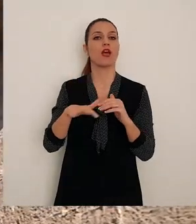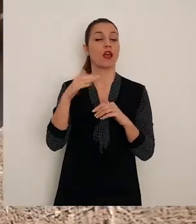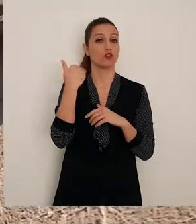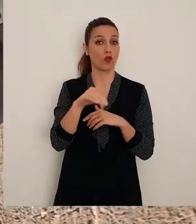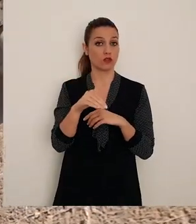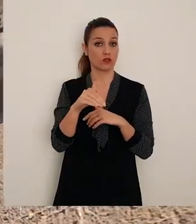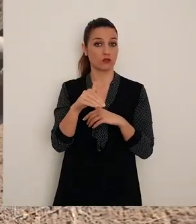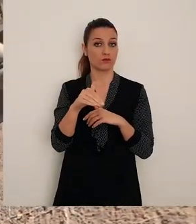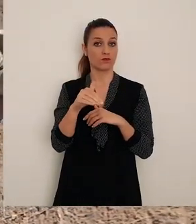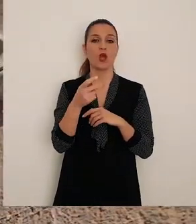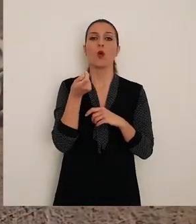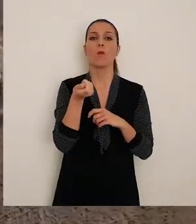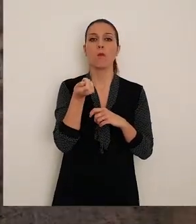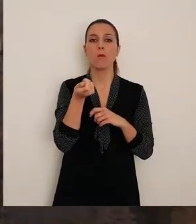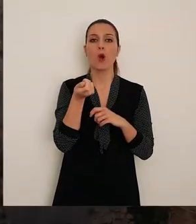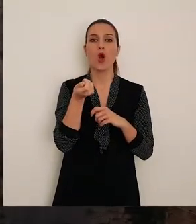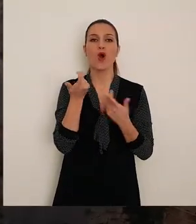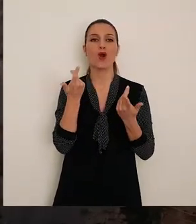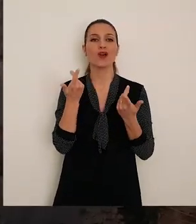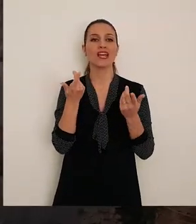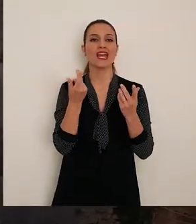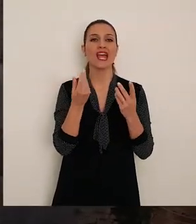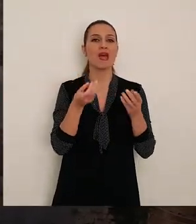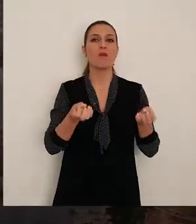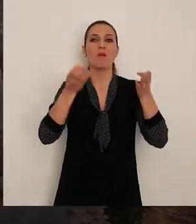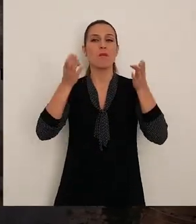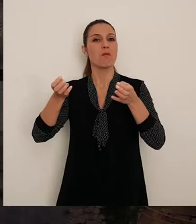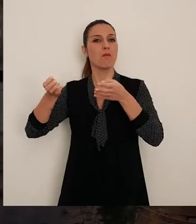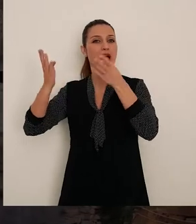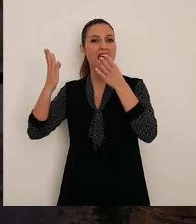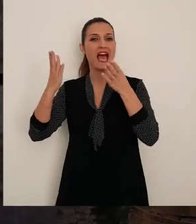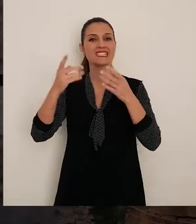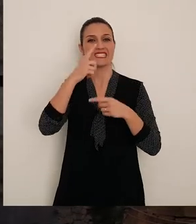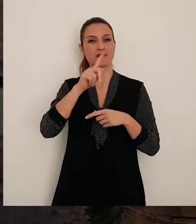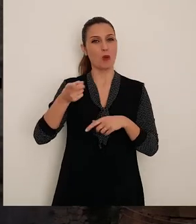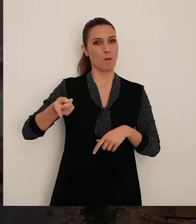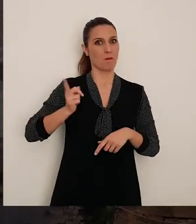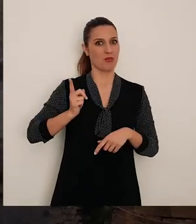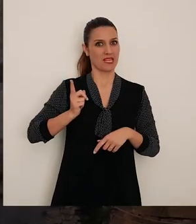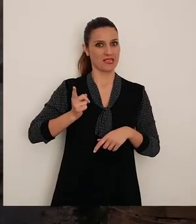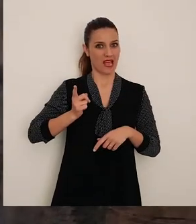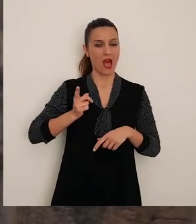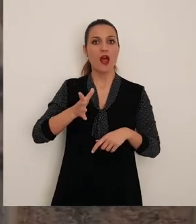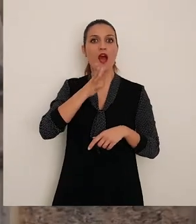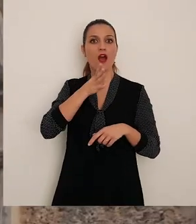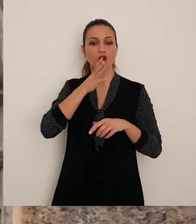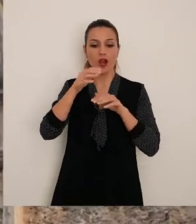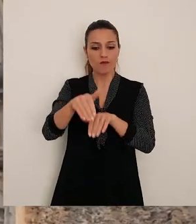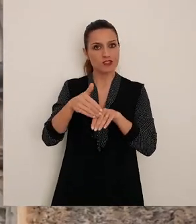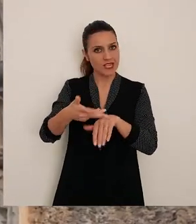È uno dei pochi esempi di fortezza militare salentina che conserva ancora intatto l'originario fossato che ne circonda il